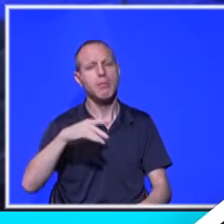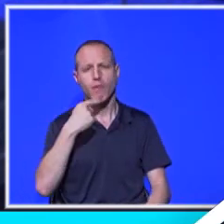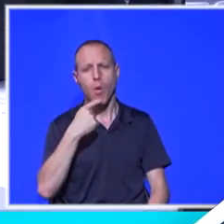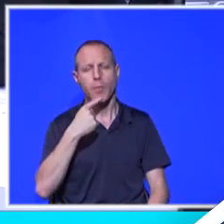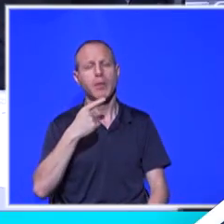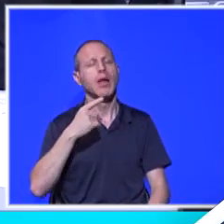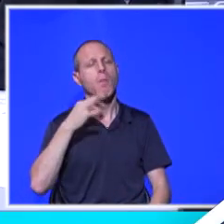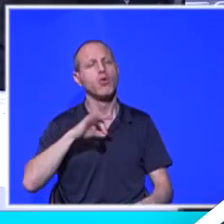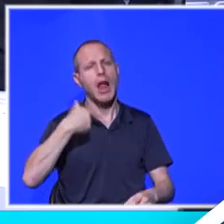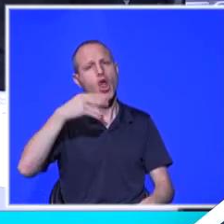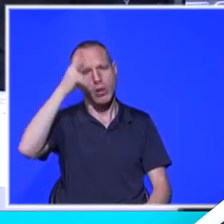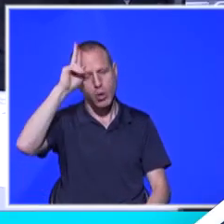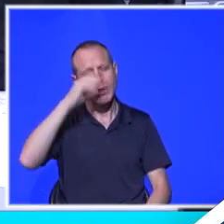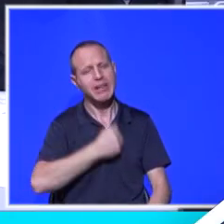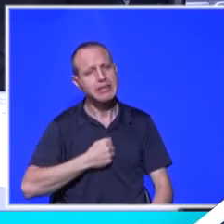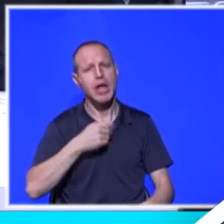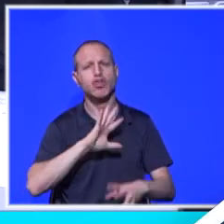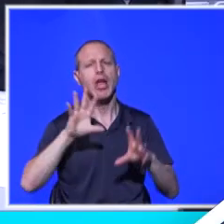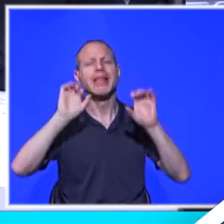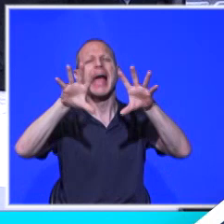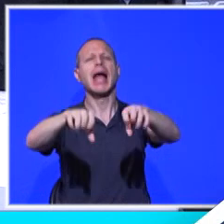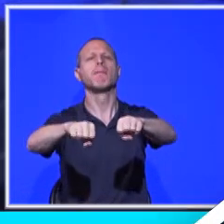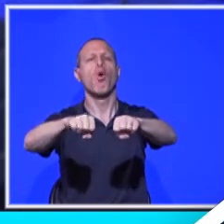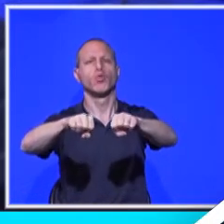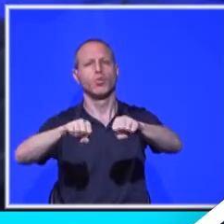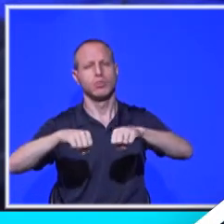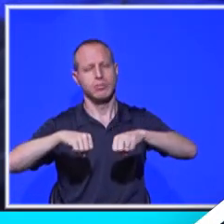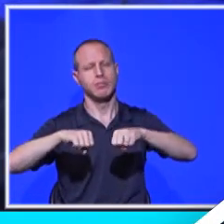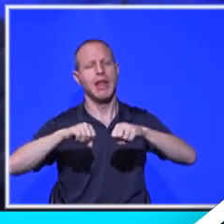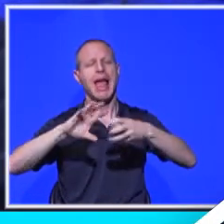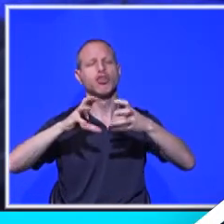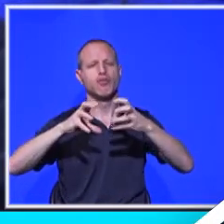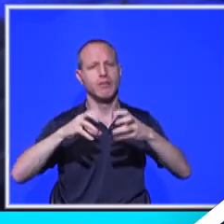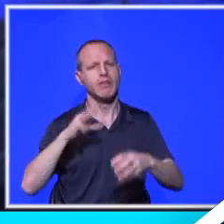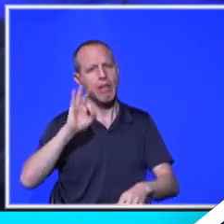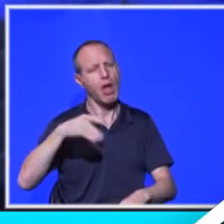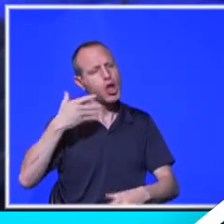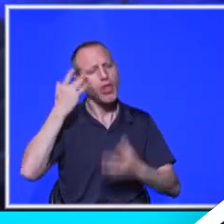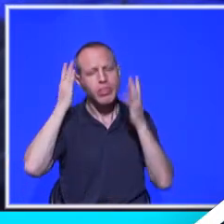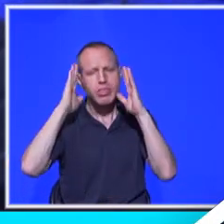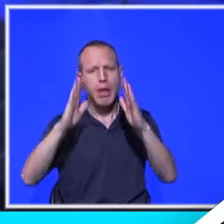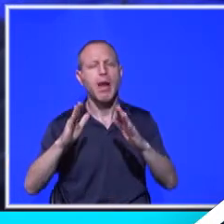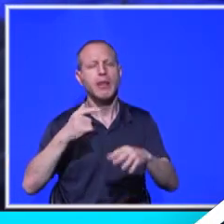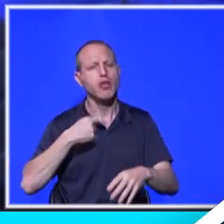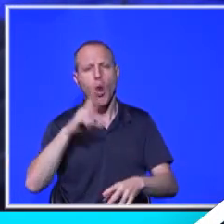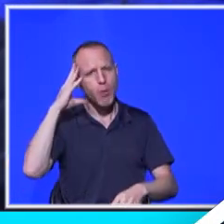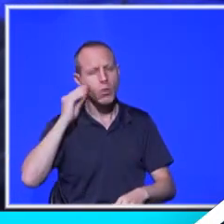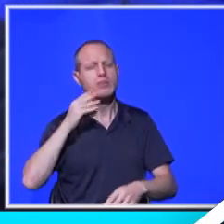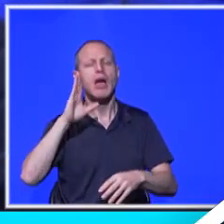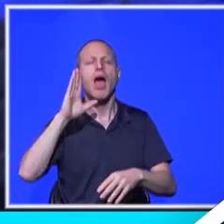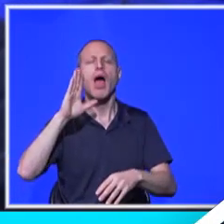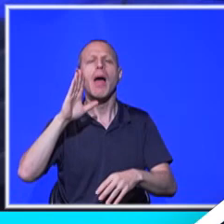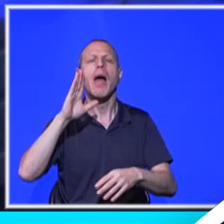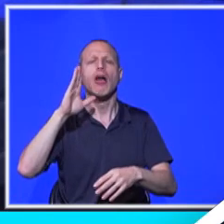ולהצטער על זה שאין ריבונות ביישובים, ועדיין להיות ליכודניק נאמן. אני לא מרוצה מזה שלמרות פסיקת בגץ, חן אל